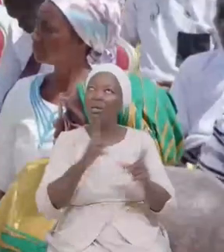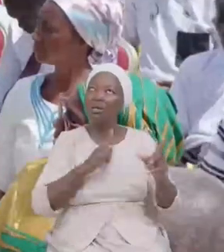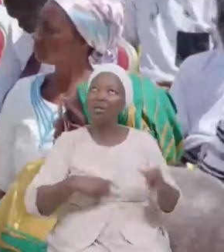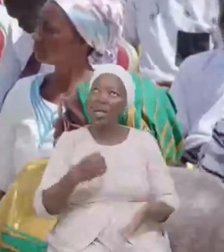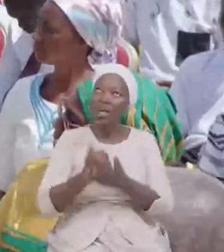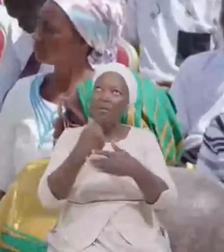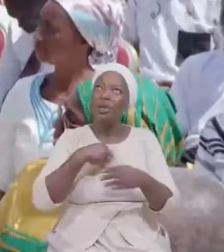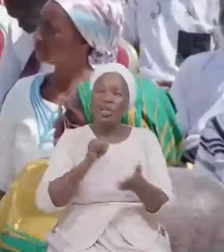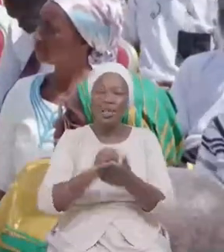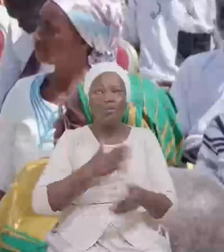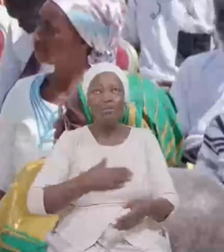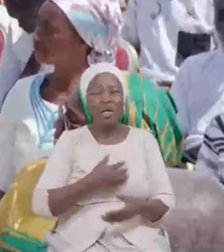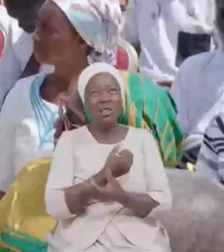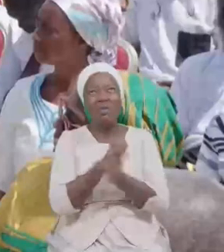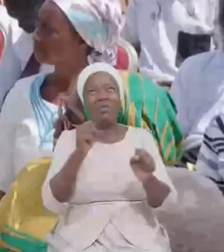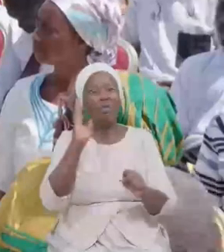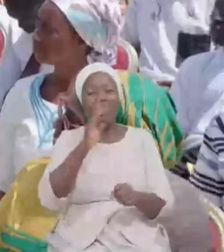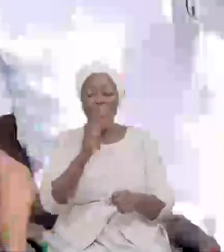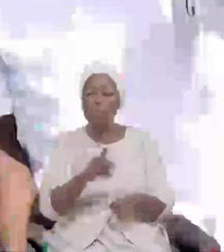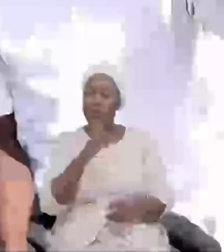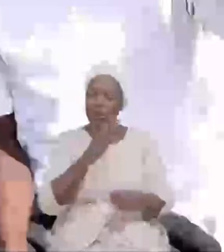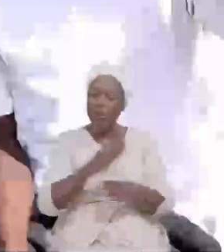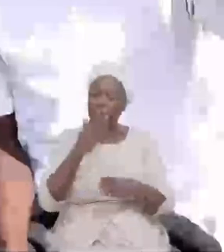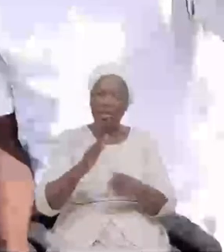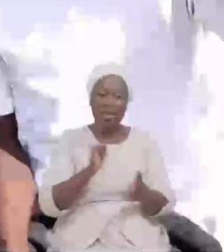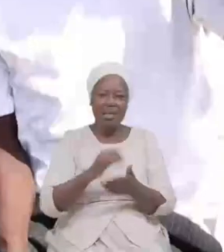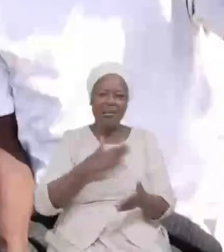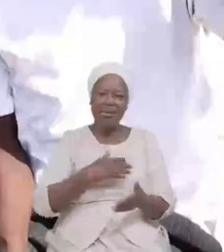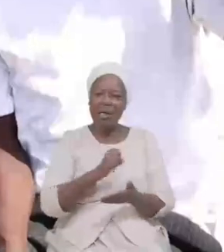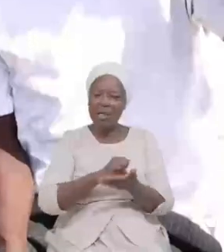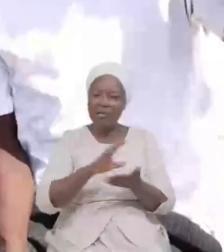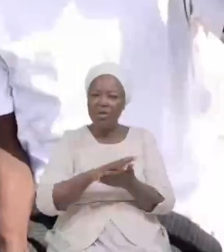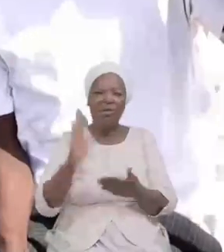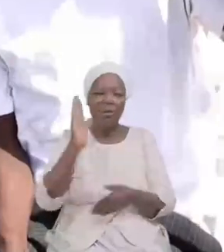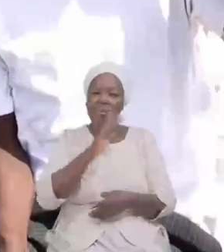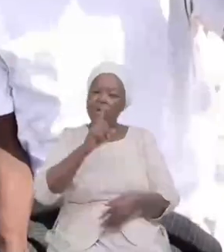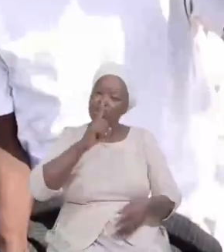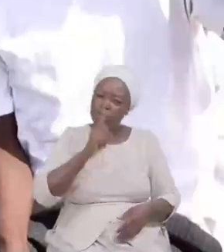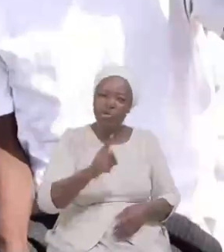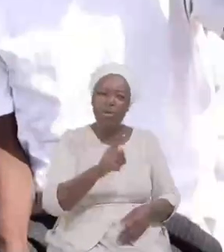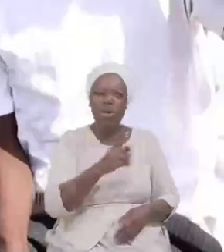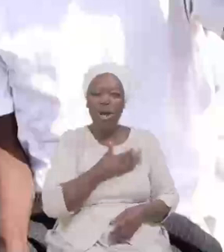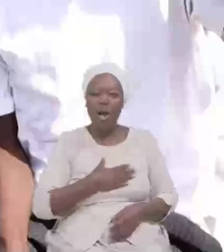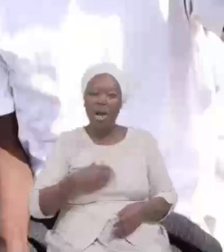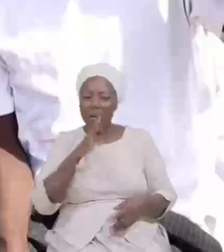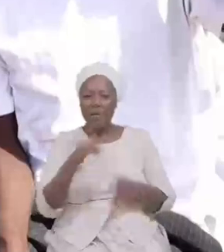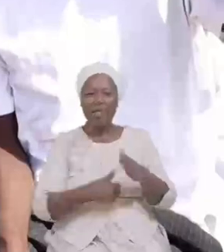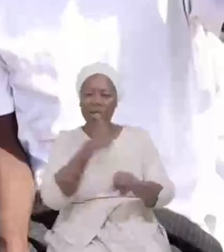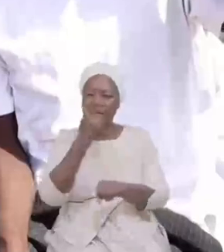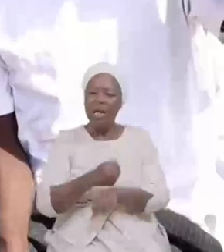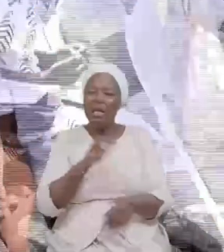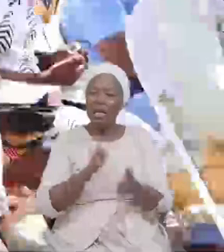salut soit ferme et complet. Pour que ma sanctification soit réelle. Pour que la puissance